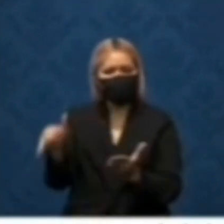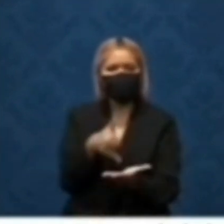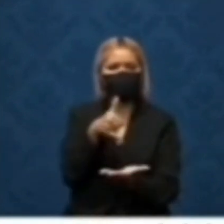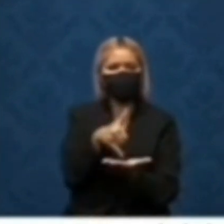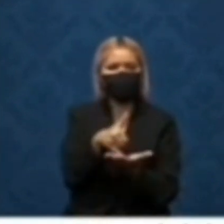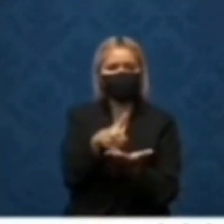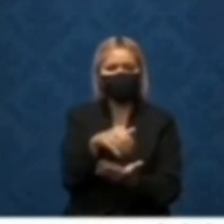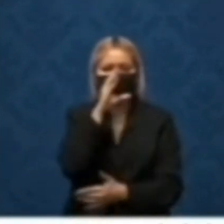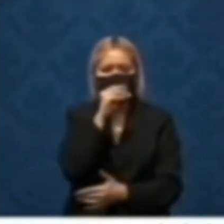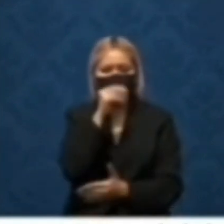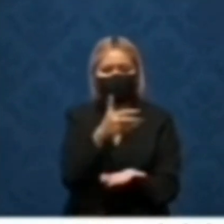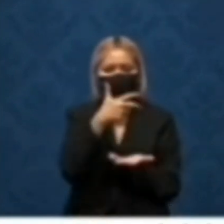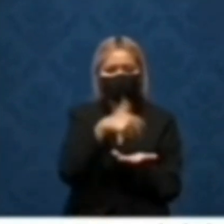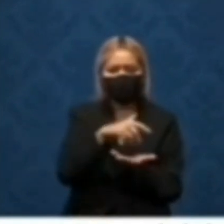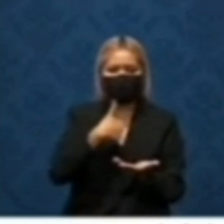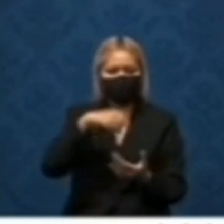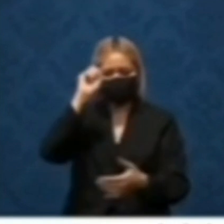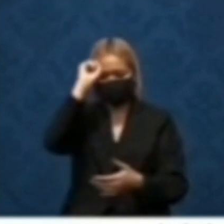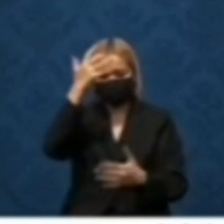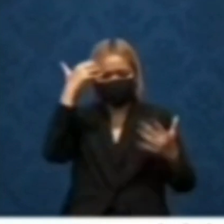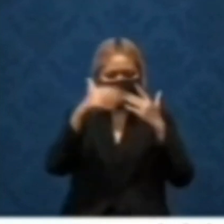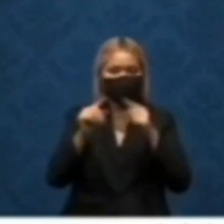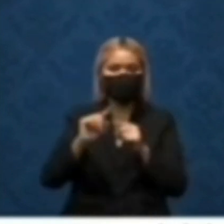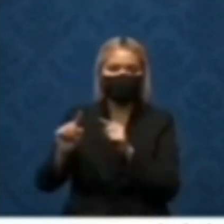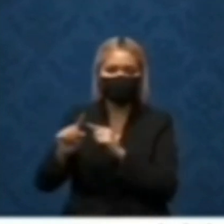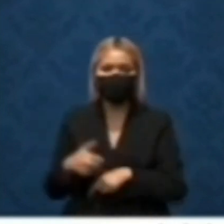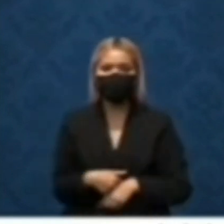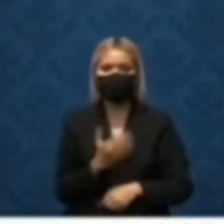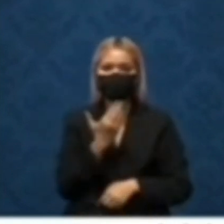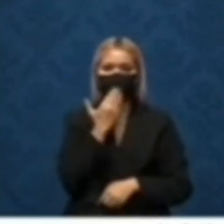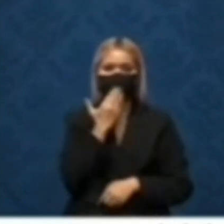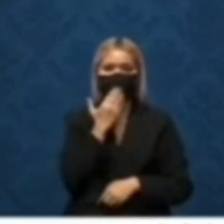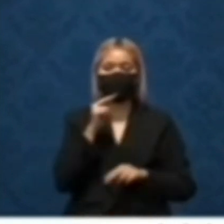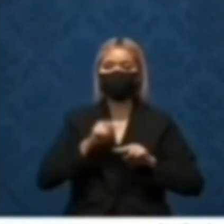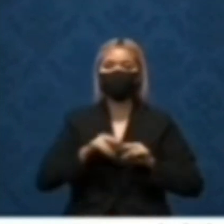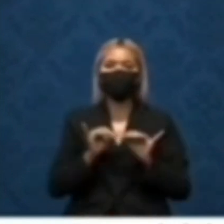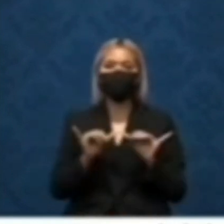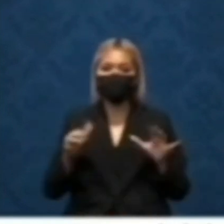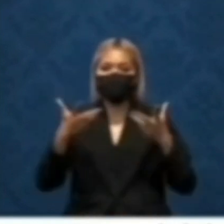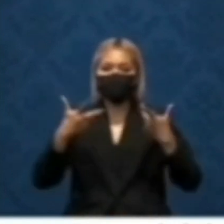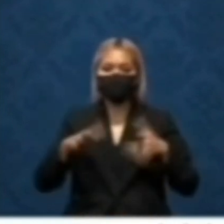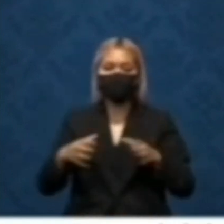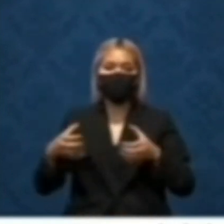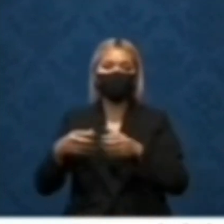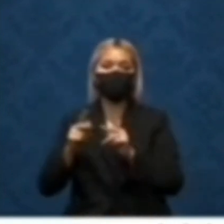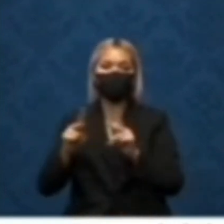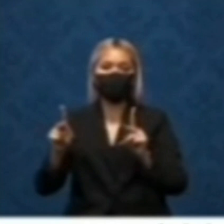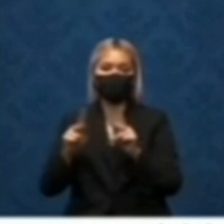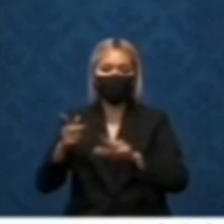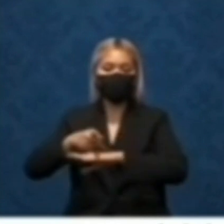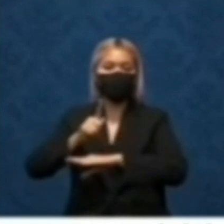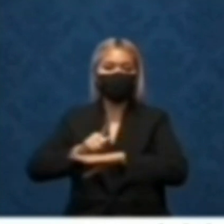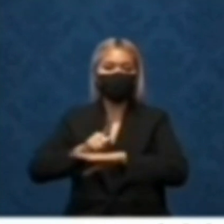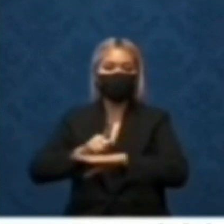ท่านว่าท่านเข้าใจคำถามผิดแต่ทำไมเอาแต่ท่านชินวรบุญเกียรติซึ่งท่านเป็นผู้อาวุโสผมมั่นใจท่านนั่งฟังประชุมแต่